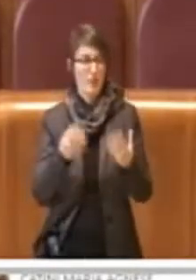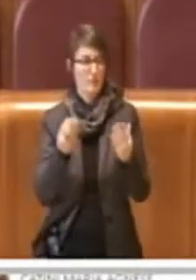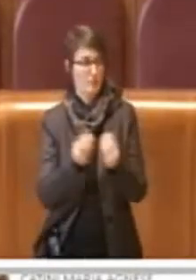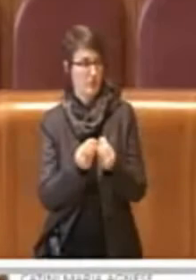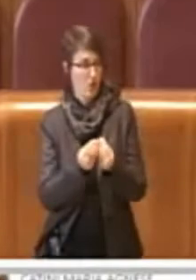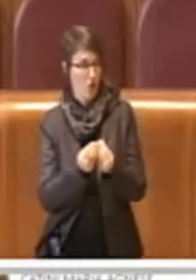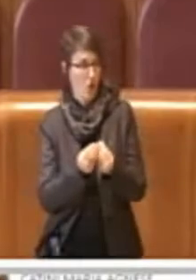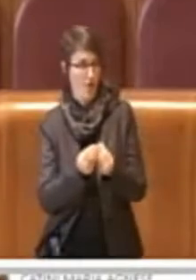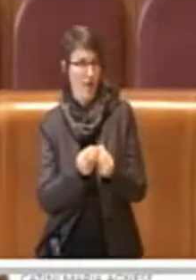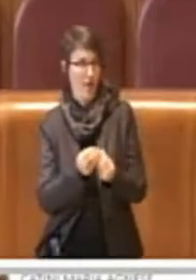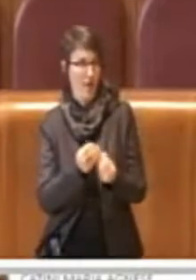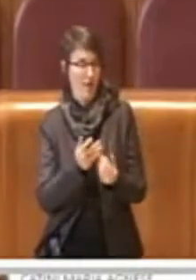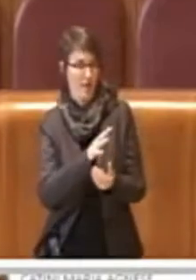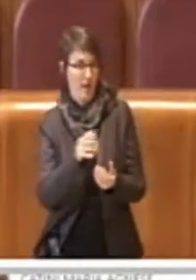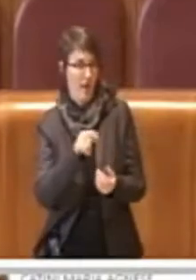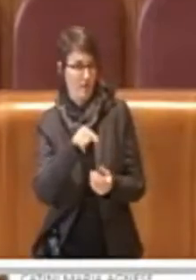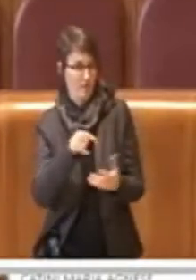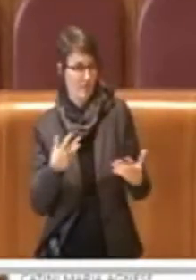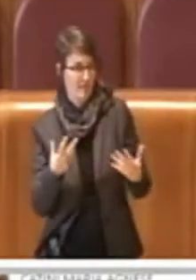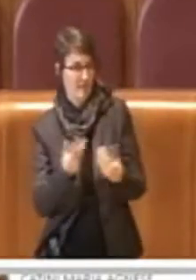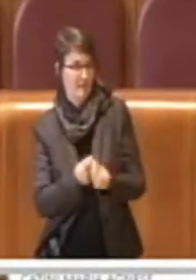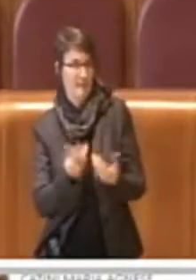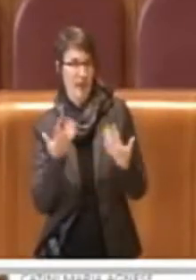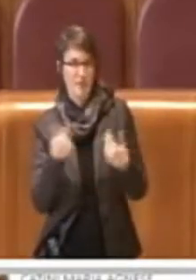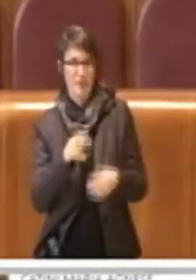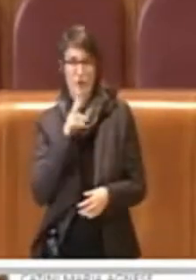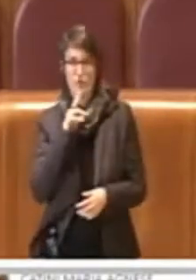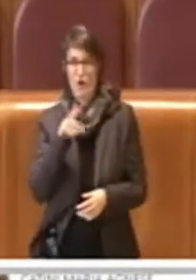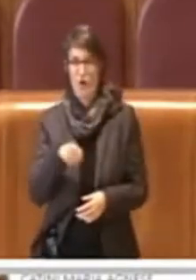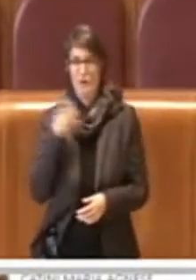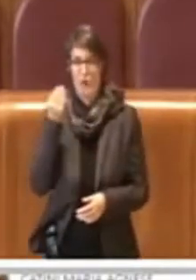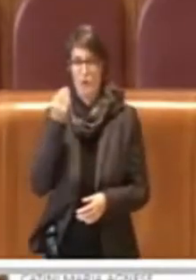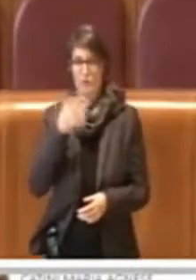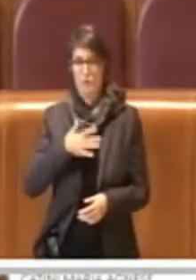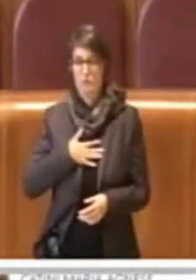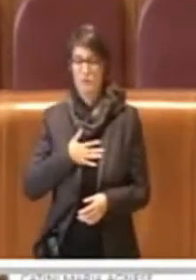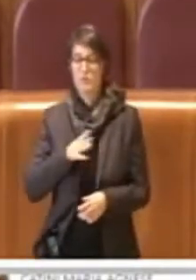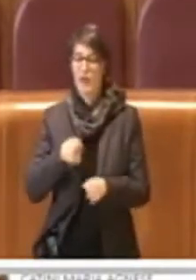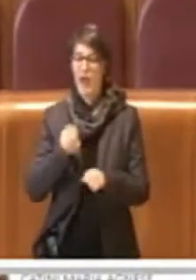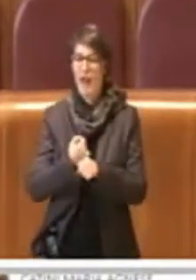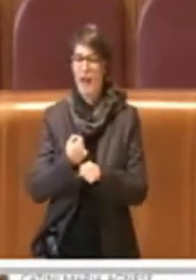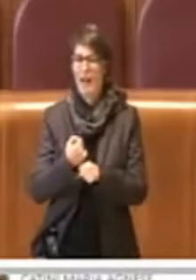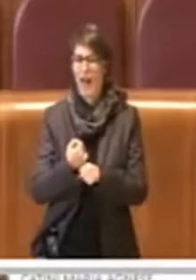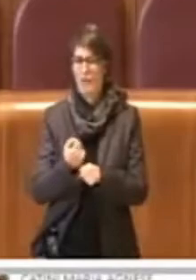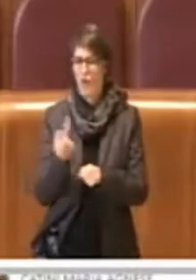pubblicamente a suo tempo, il lavoro fatto completamente destrutturato e